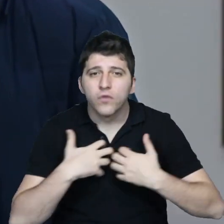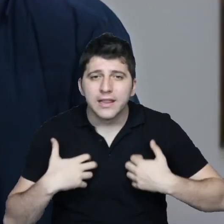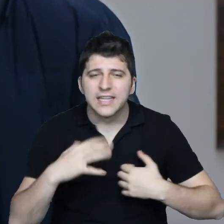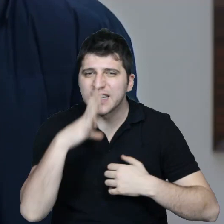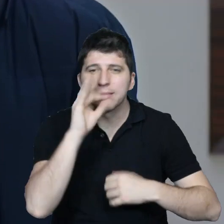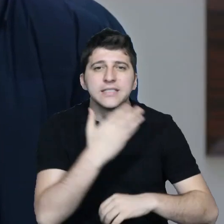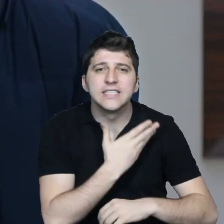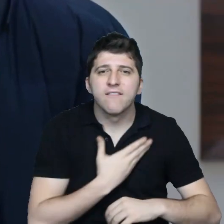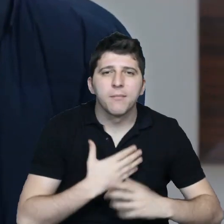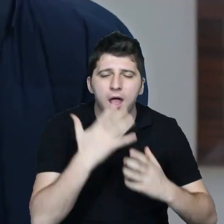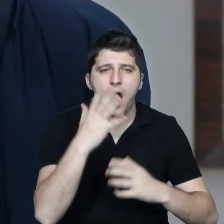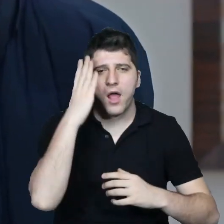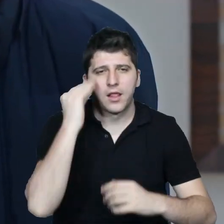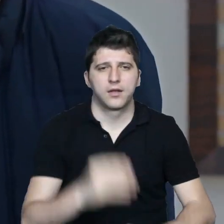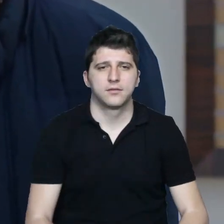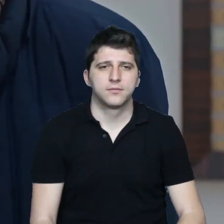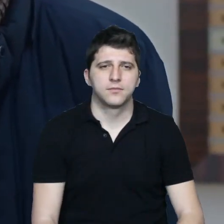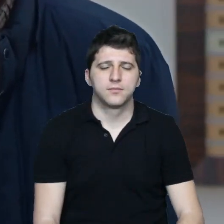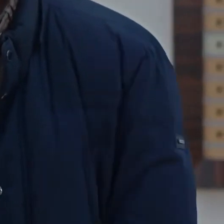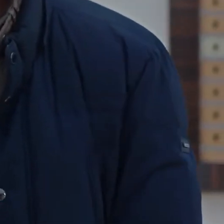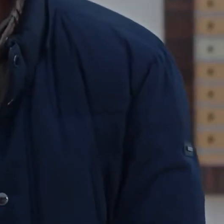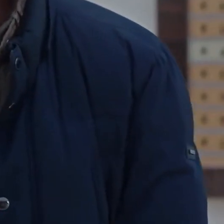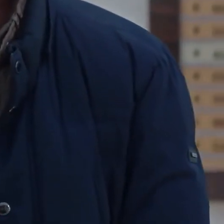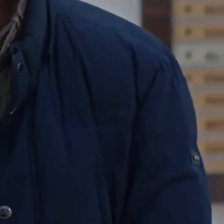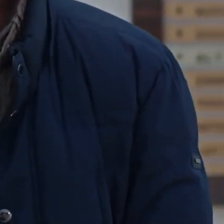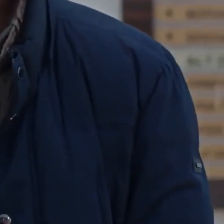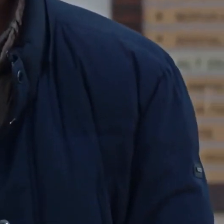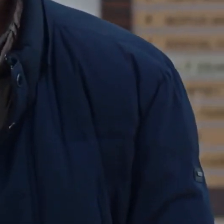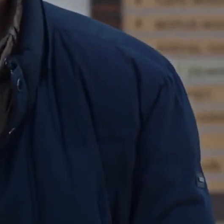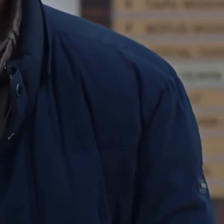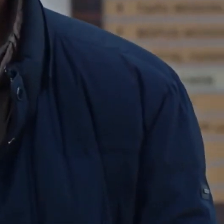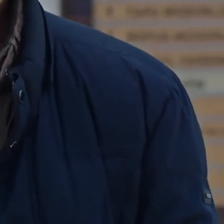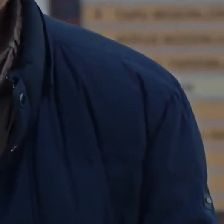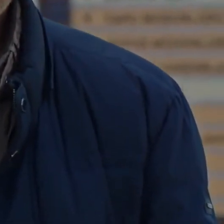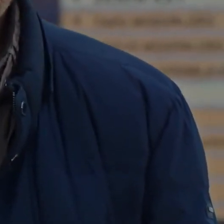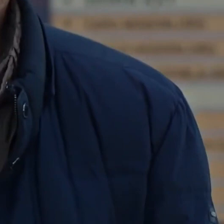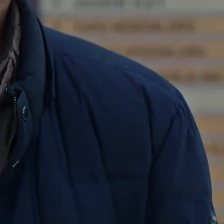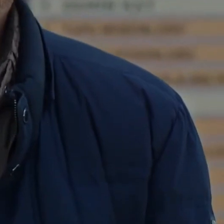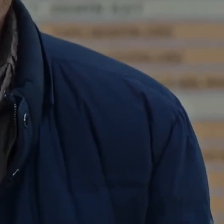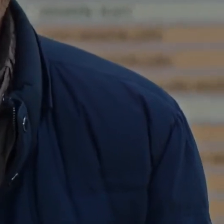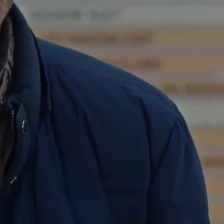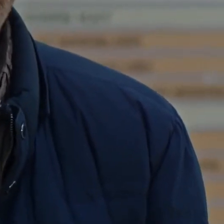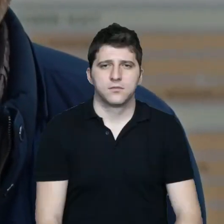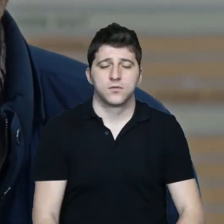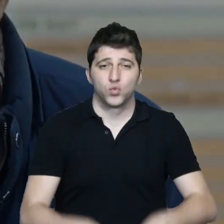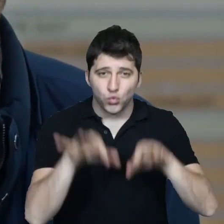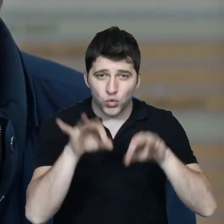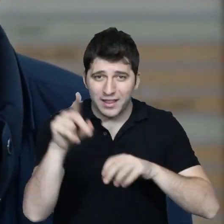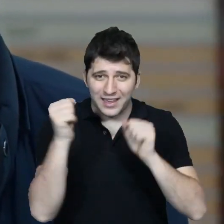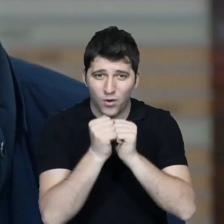kimin sevilmeye layık olduğunu. Koluna dokunarak konuştu. Şu anda yanında